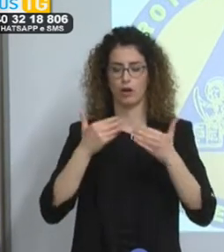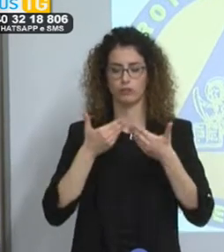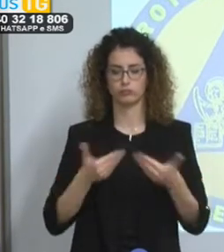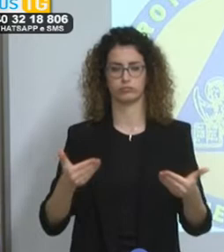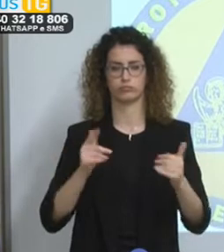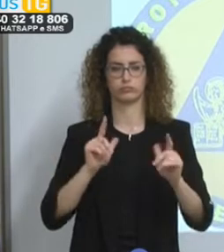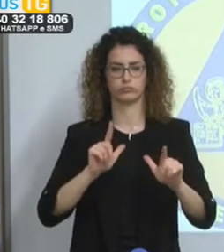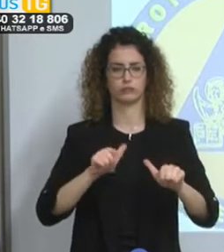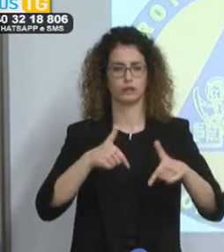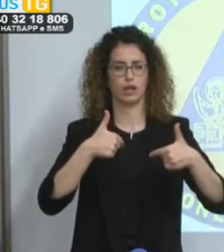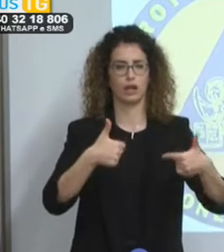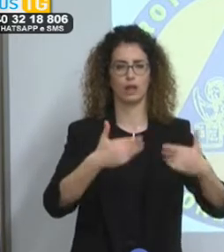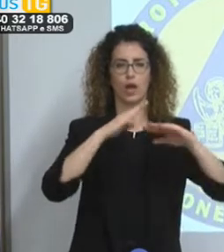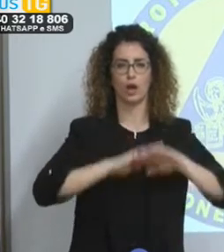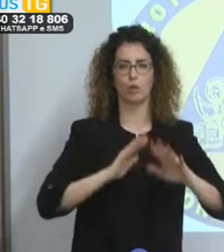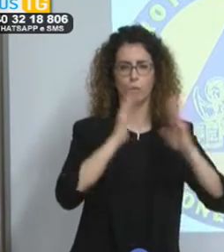mezzo mondo.